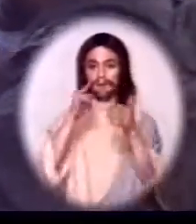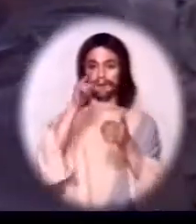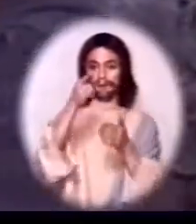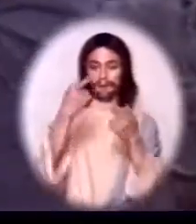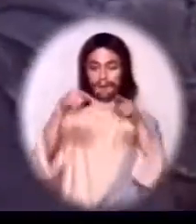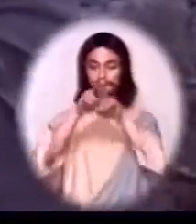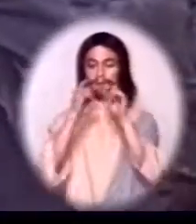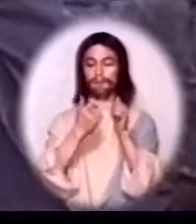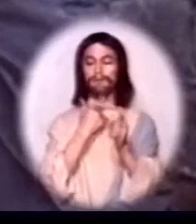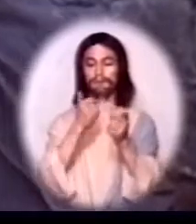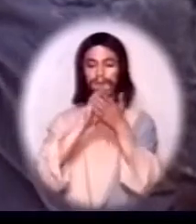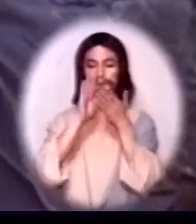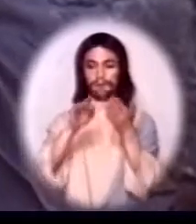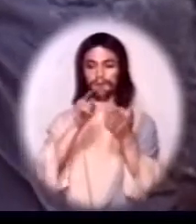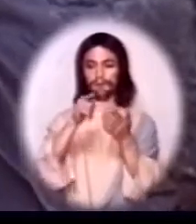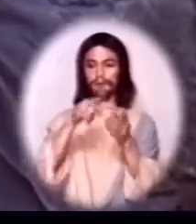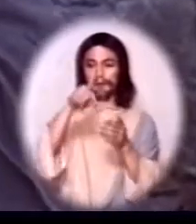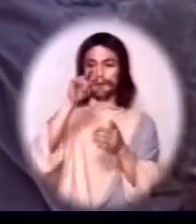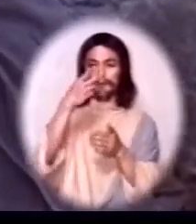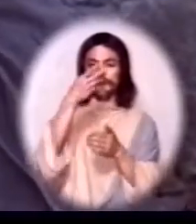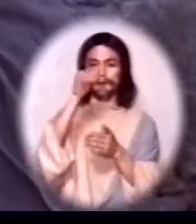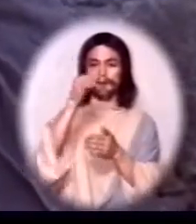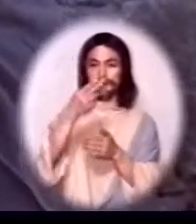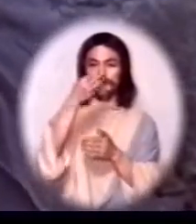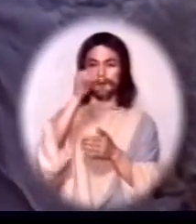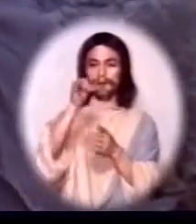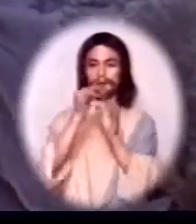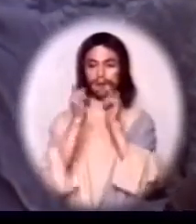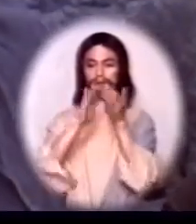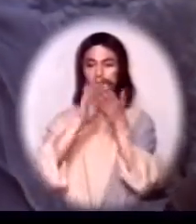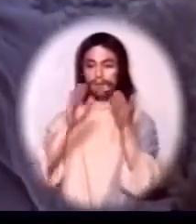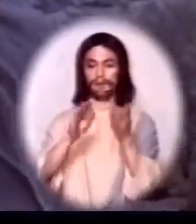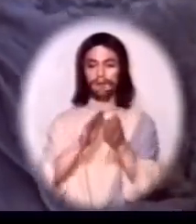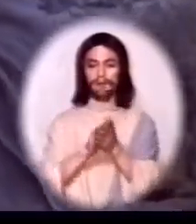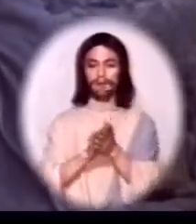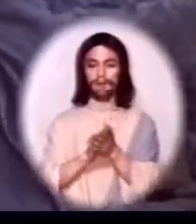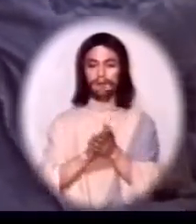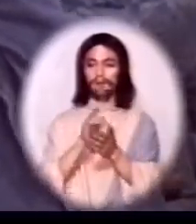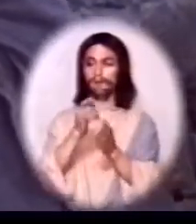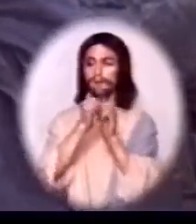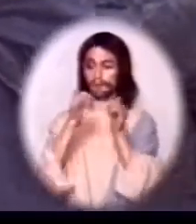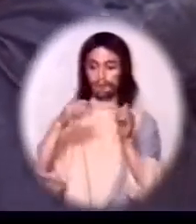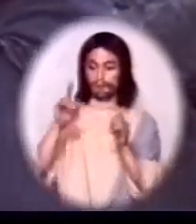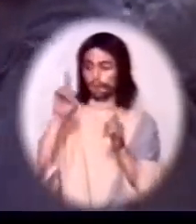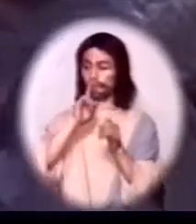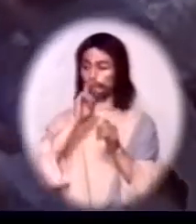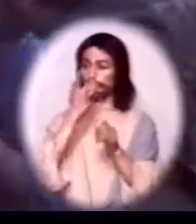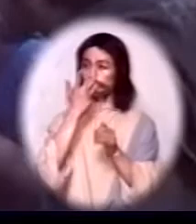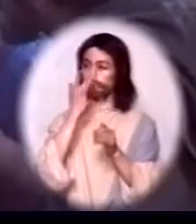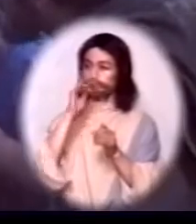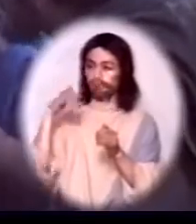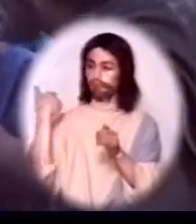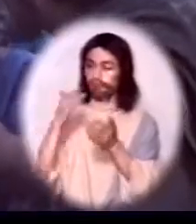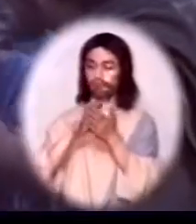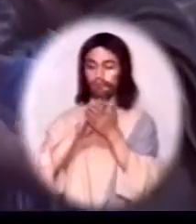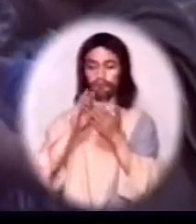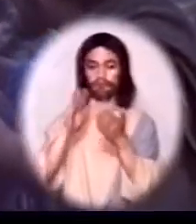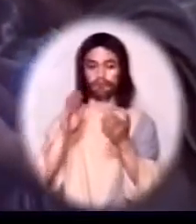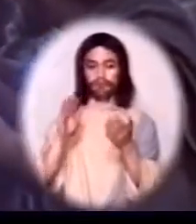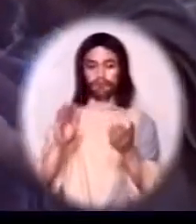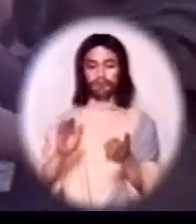분명히 이자도 그와 함께 있었어. 틀림없어. 이자는 갈릴리 사람입니다. 저리 비키라고. 이 사람아, 난 무슨 소리 하는지